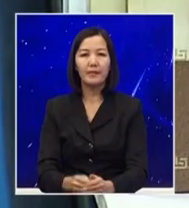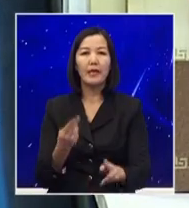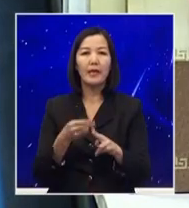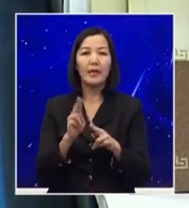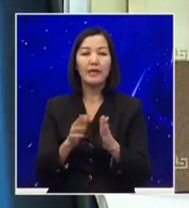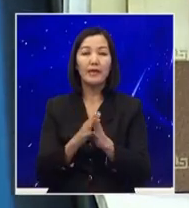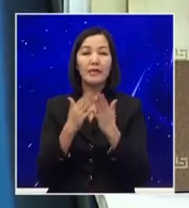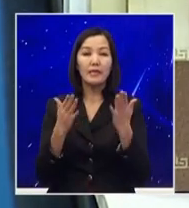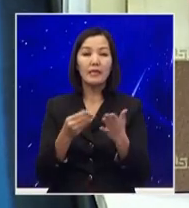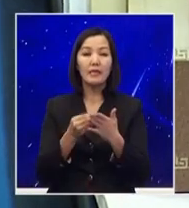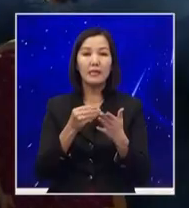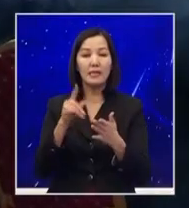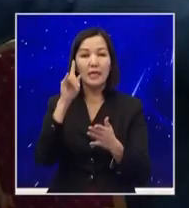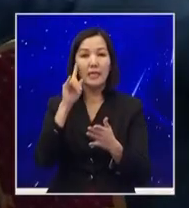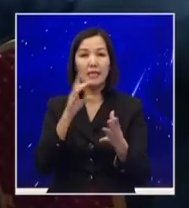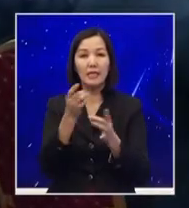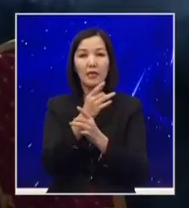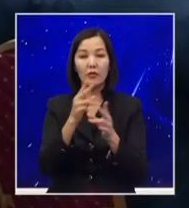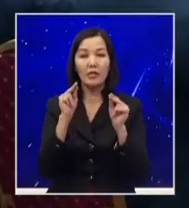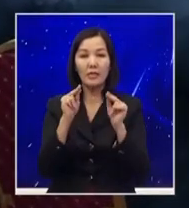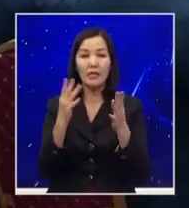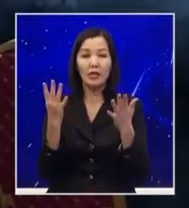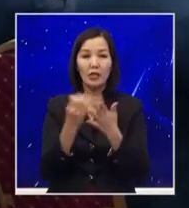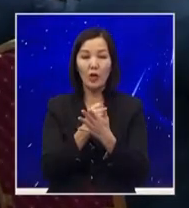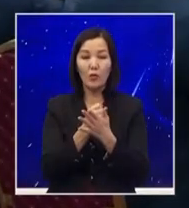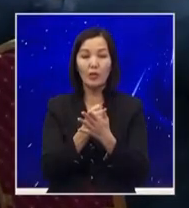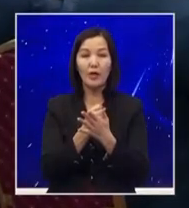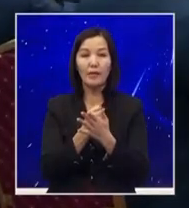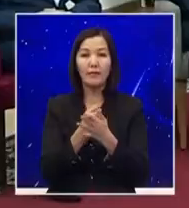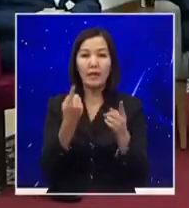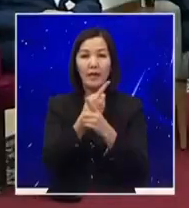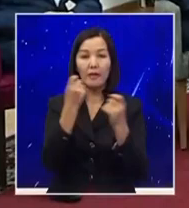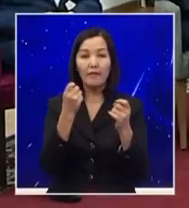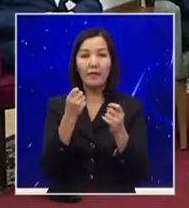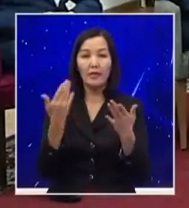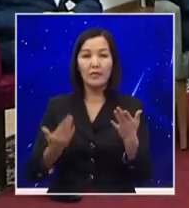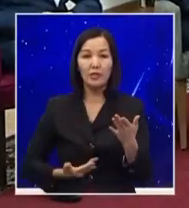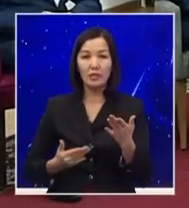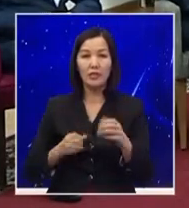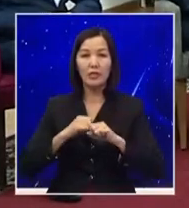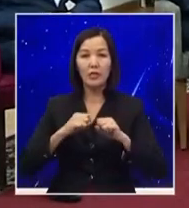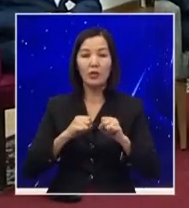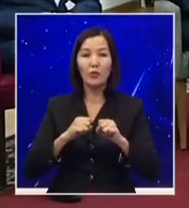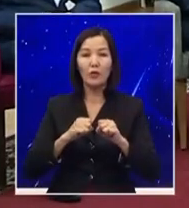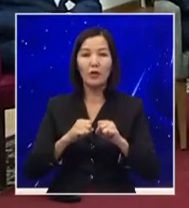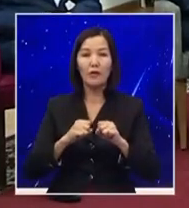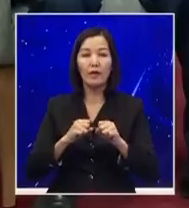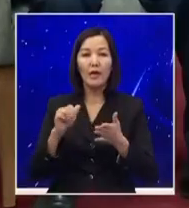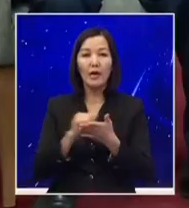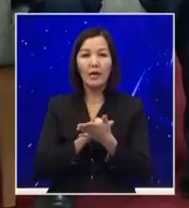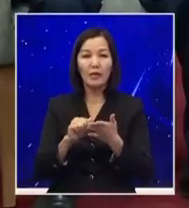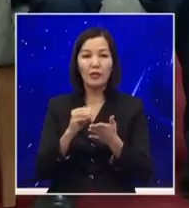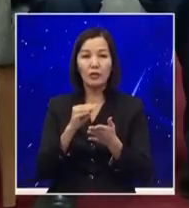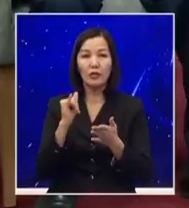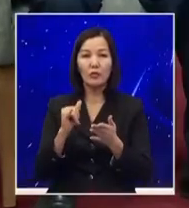для ценителей казахской культуры – настоящая находка, потому как информация о жизни героя и его подвигах в архивах Житосусского края